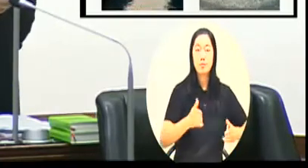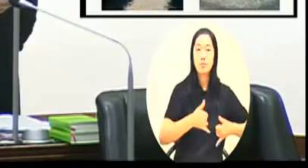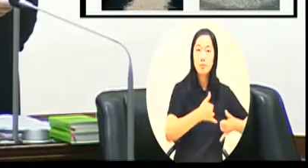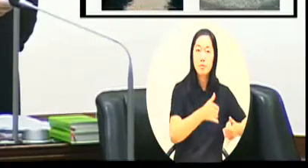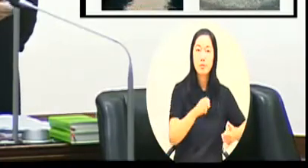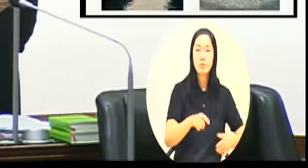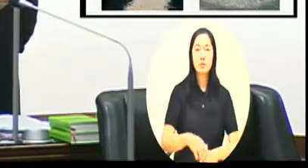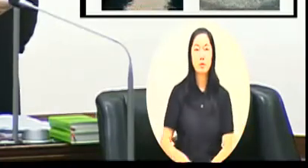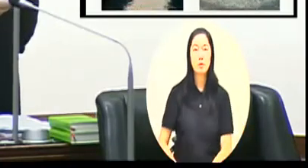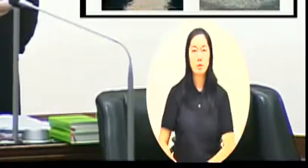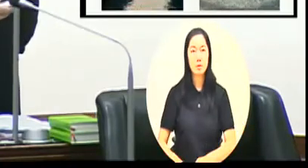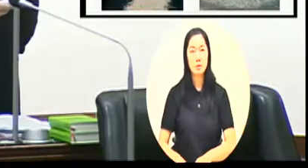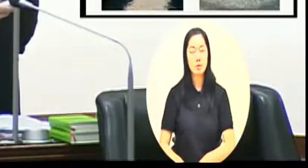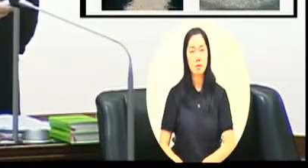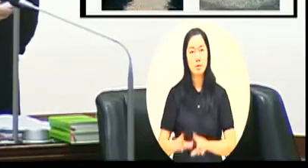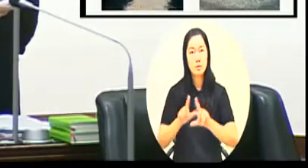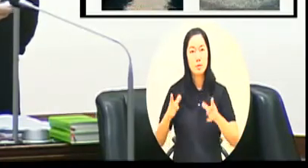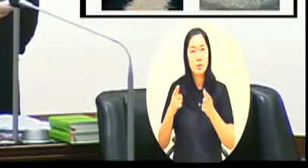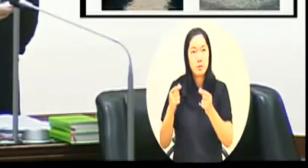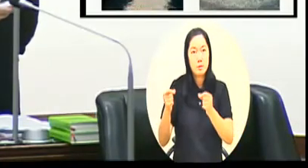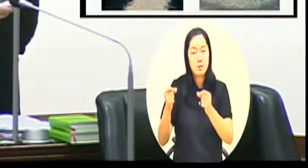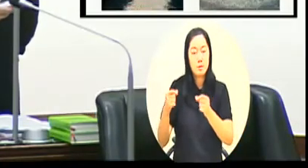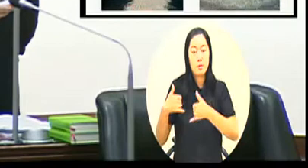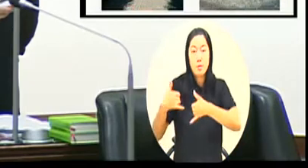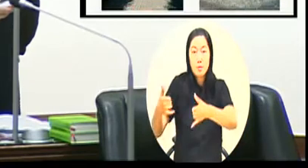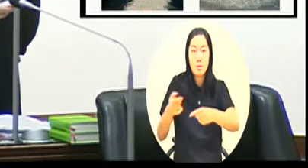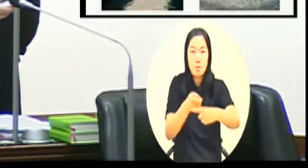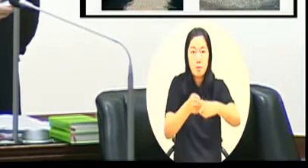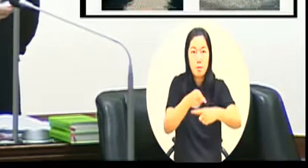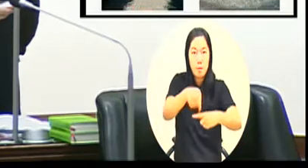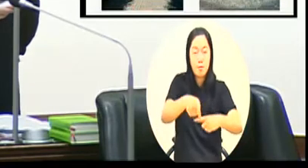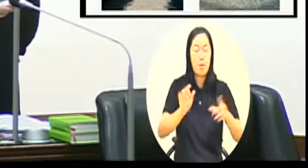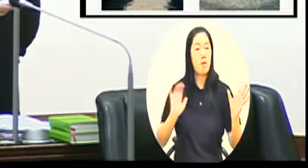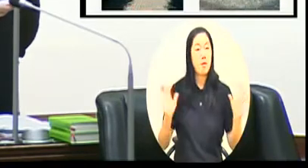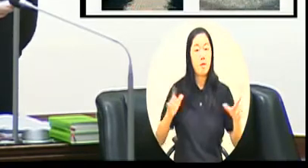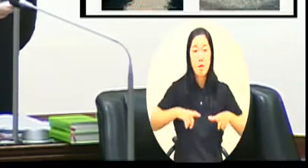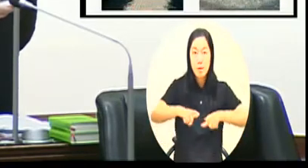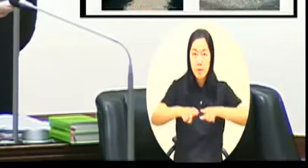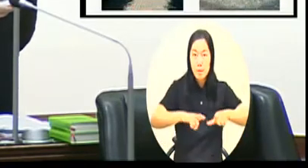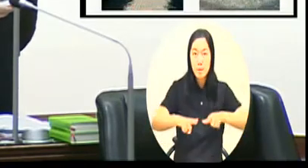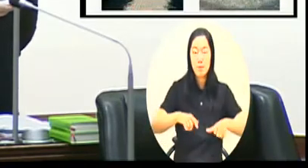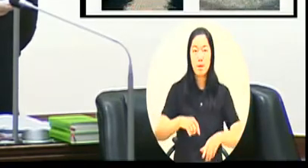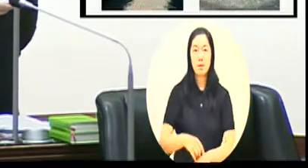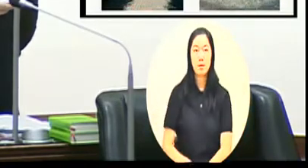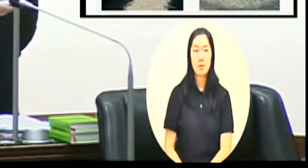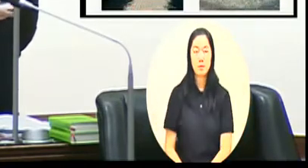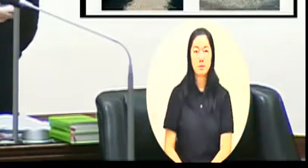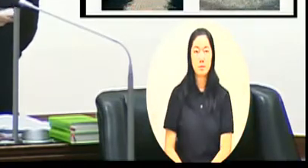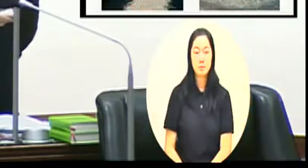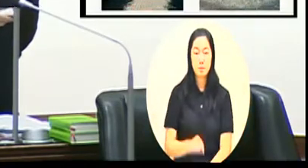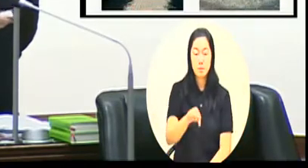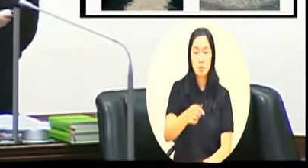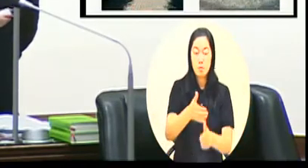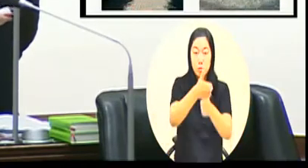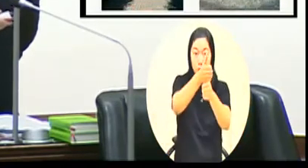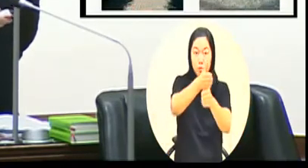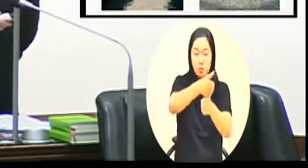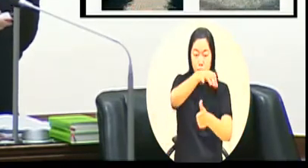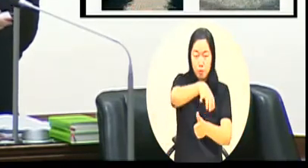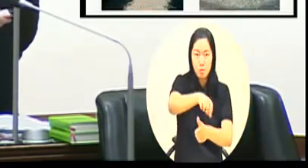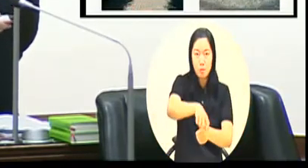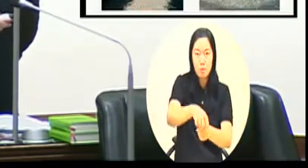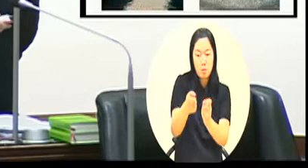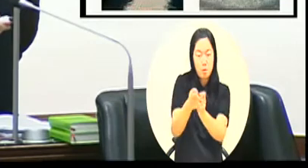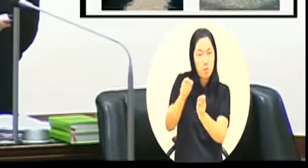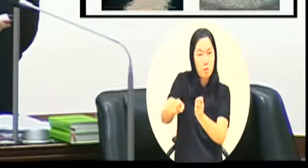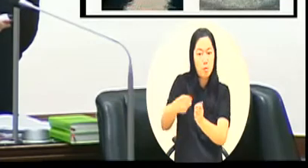富民公园、富民路跟太原街这个儿童公园哈，这是在我们都市中心哈旁边，大概